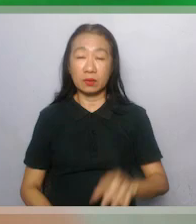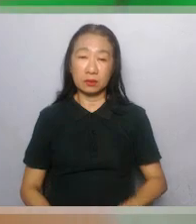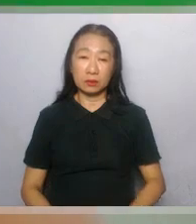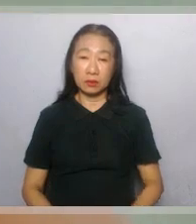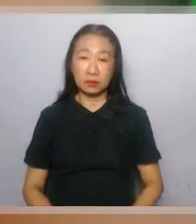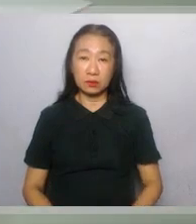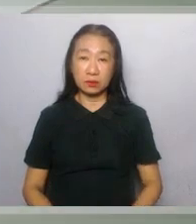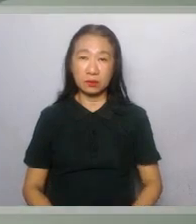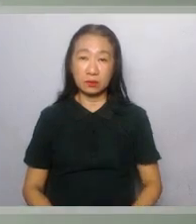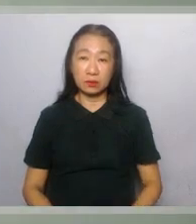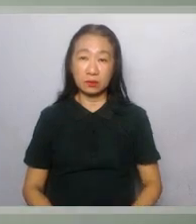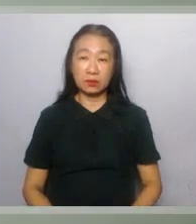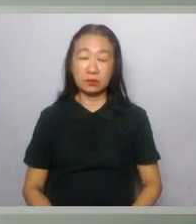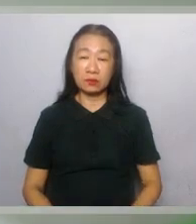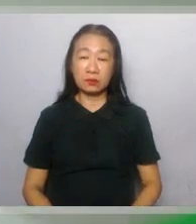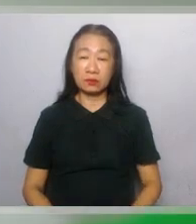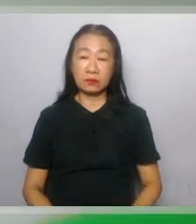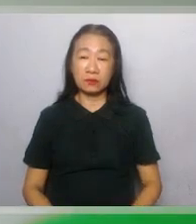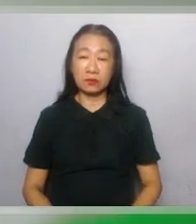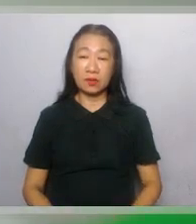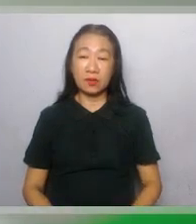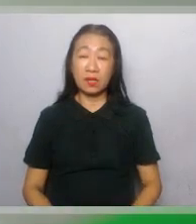isang